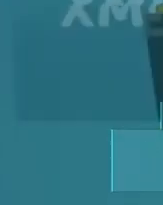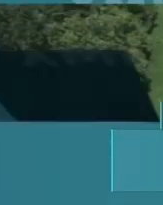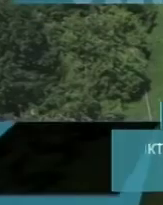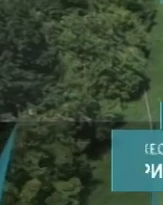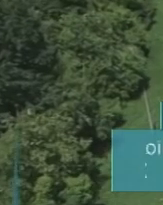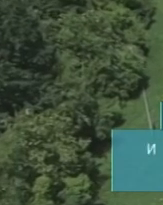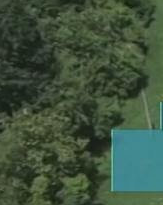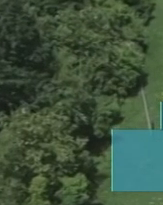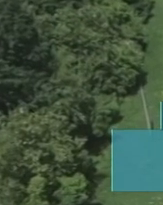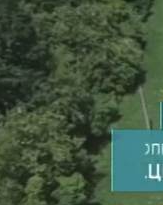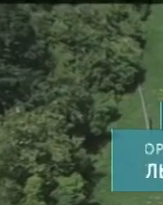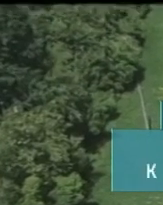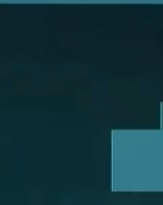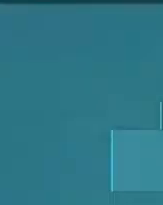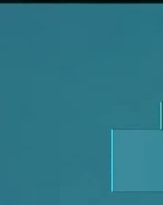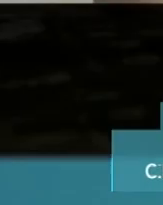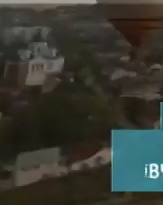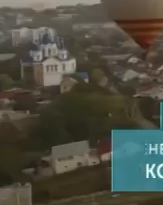Дякую. Дякую.